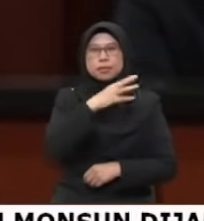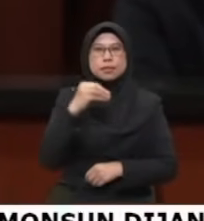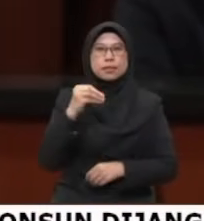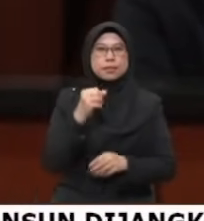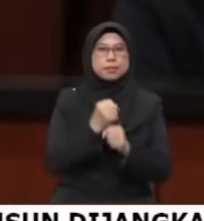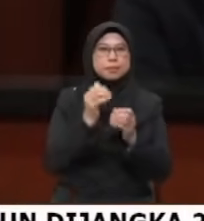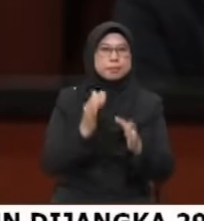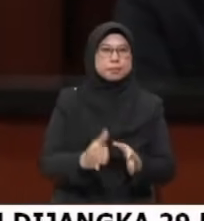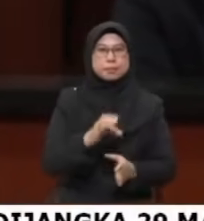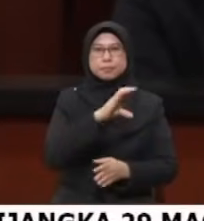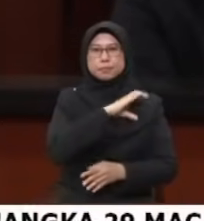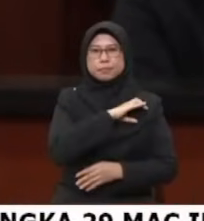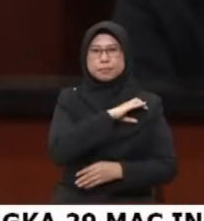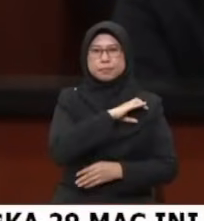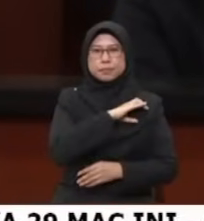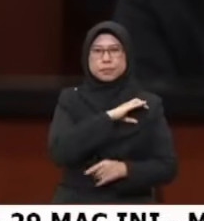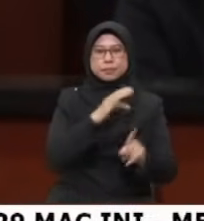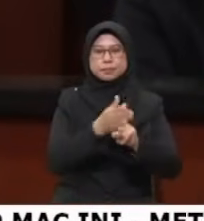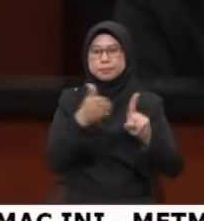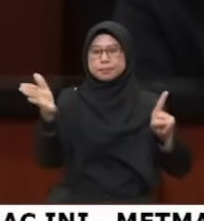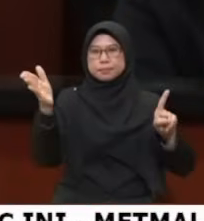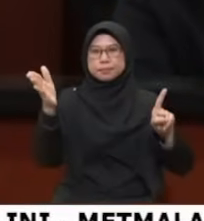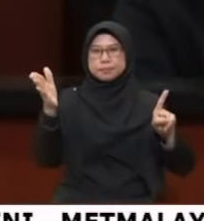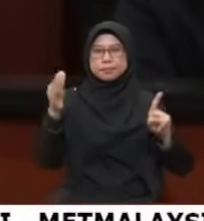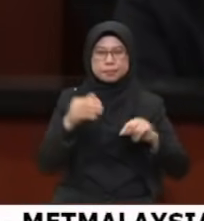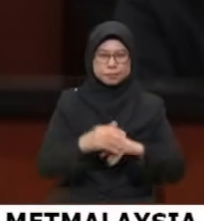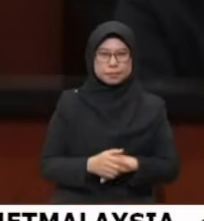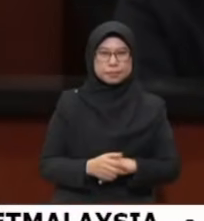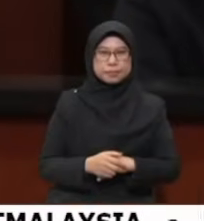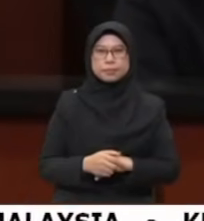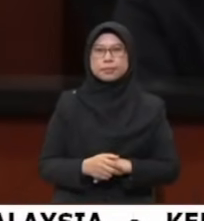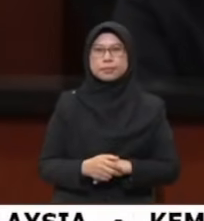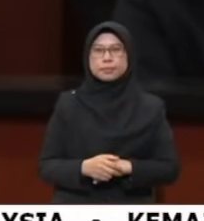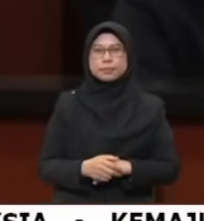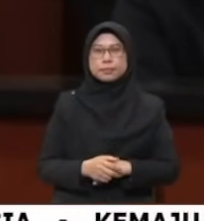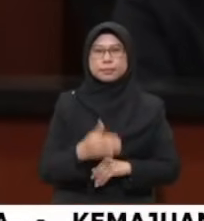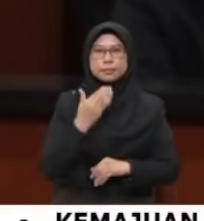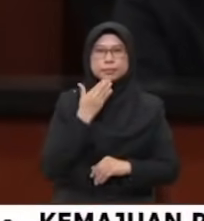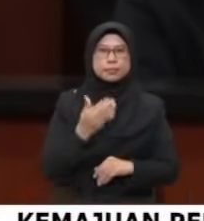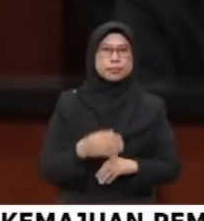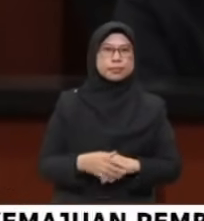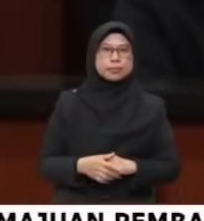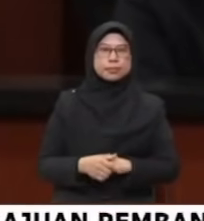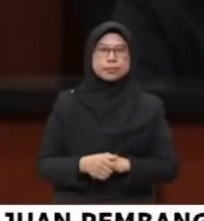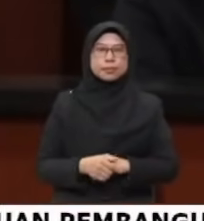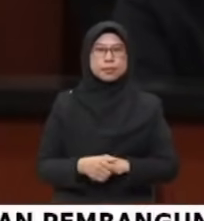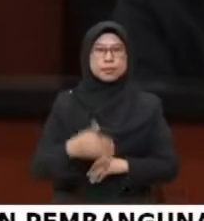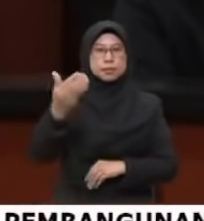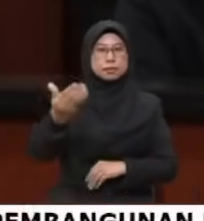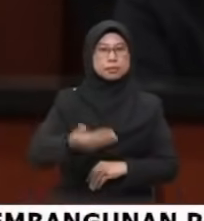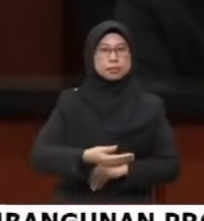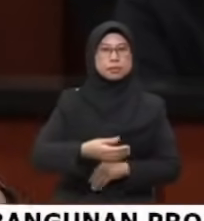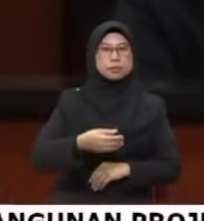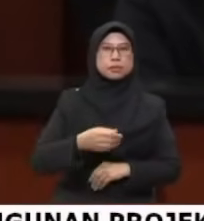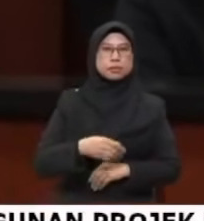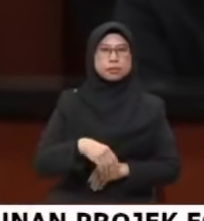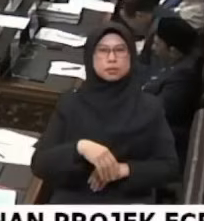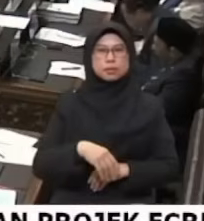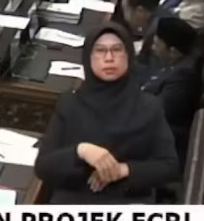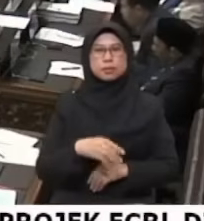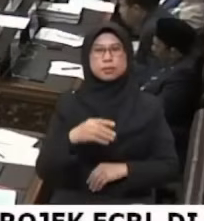anggota yang melanggar peraturan dan undang-undang kasih sayaemput Senator dat Dr